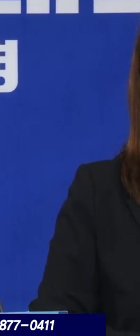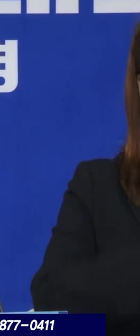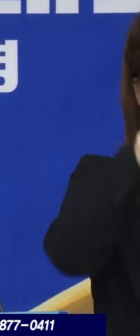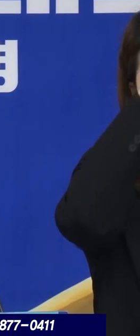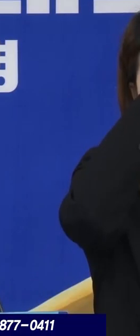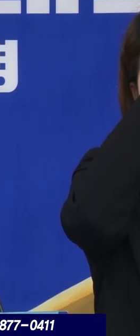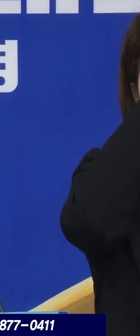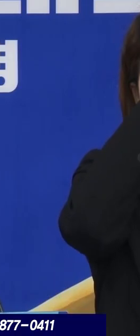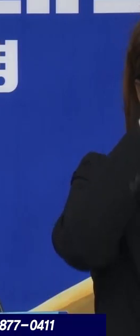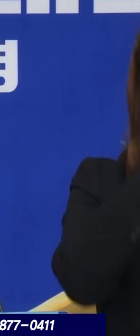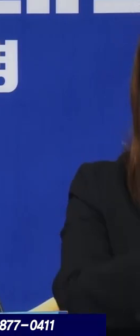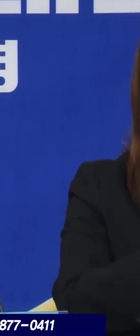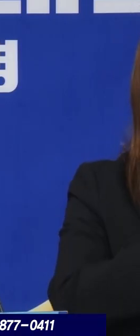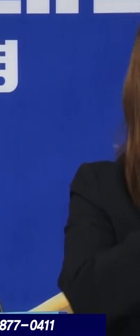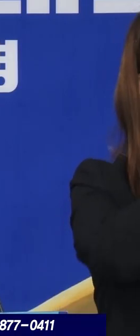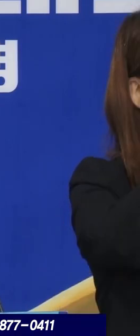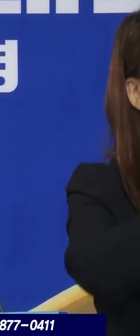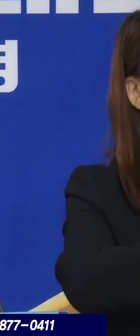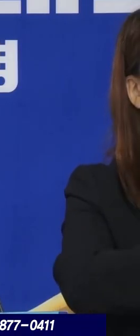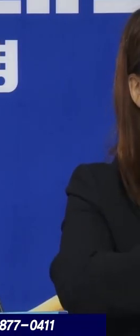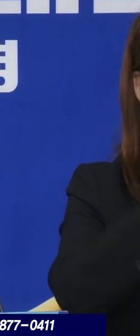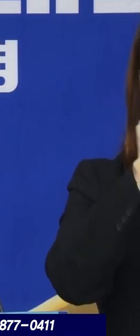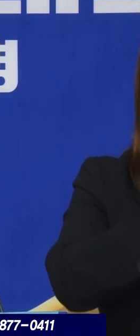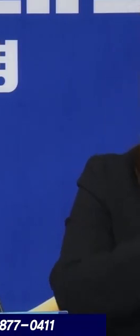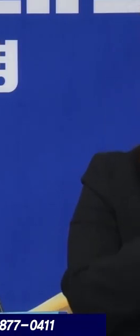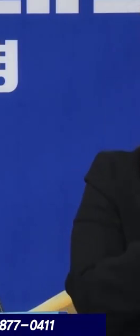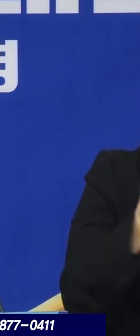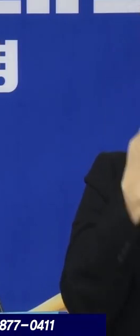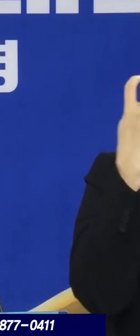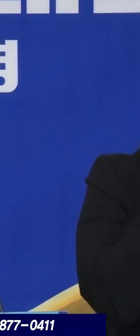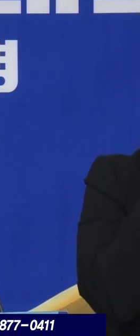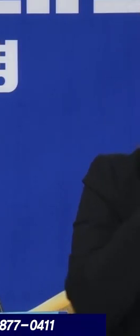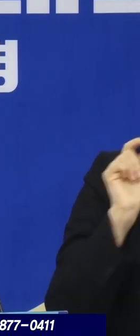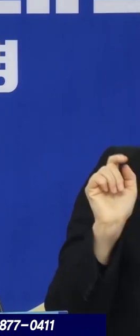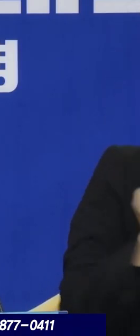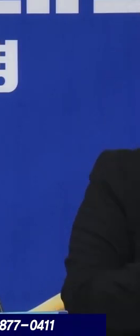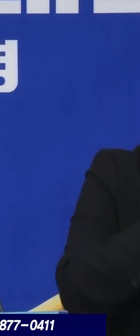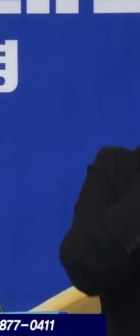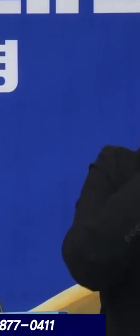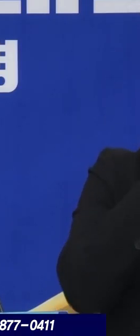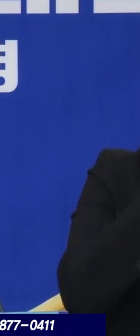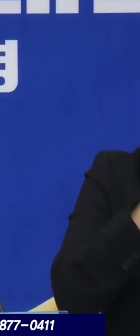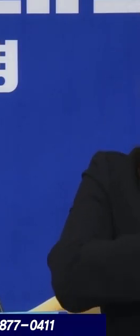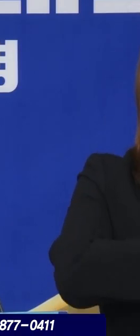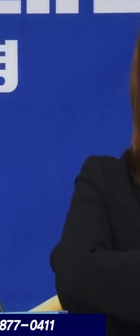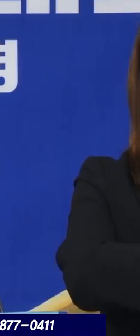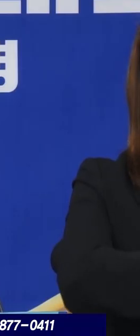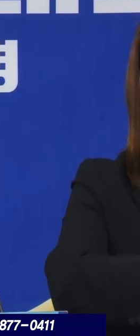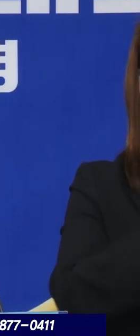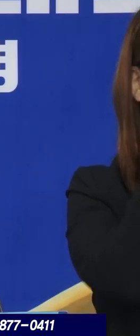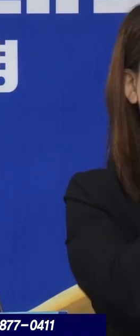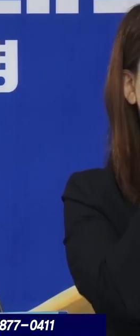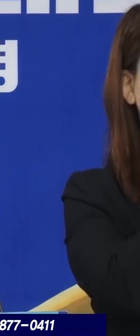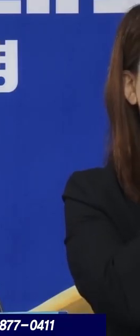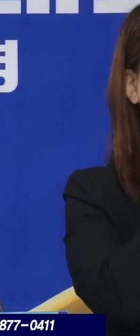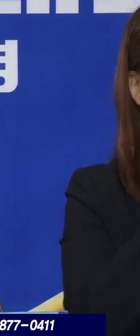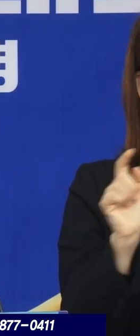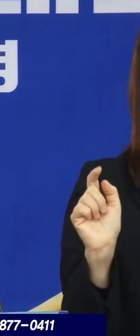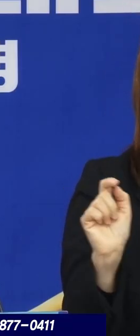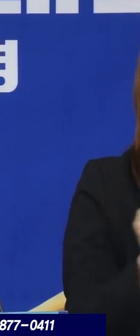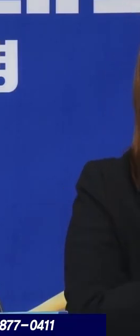검찰은 이 고발 사실에 대해서 관련자들을 신속히 소환하든지 적극적 수사를 해서